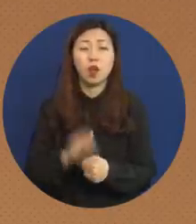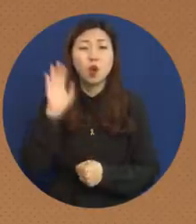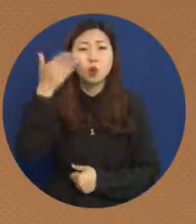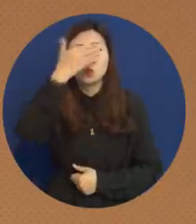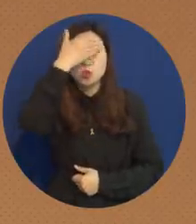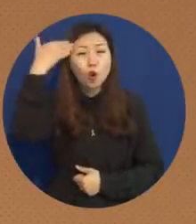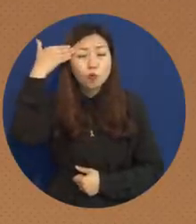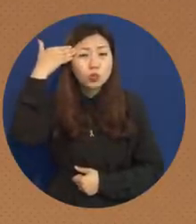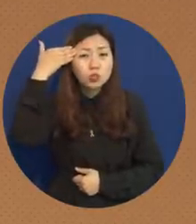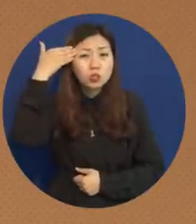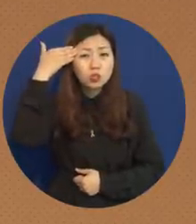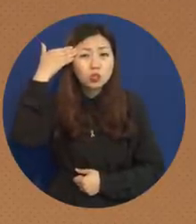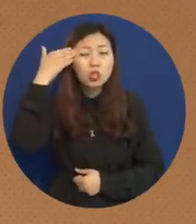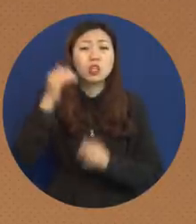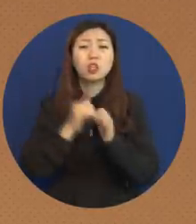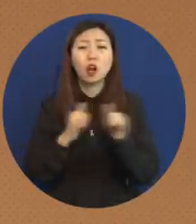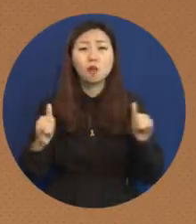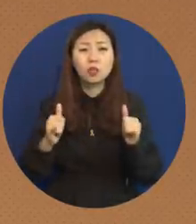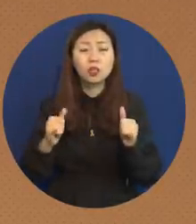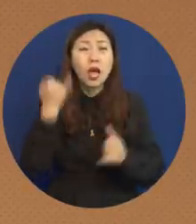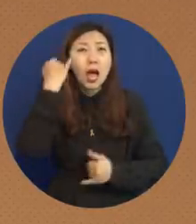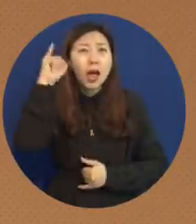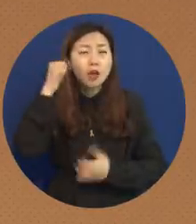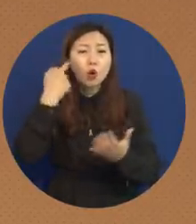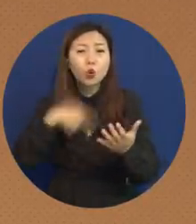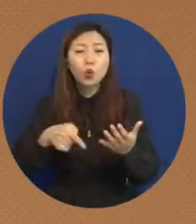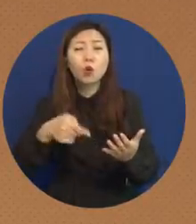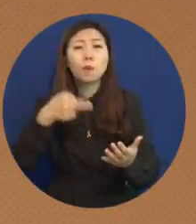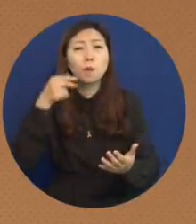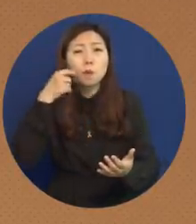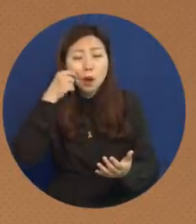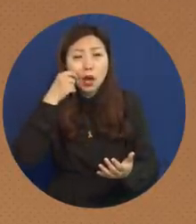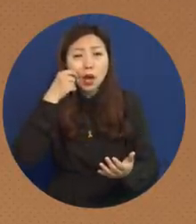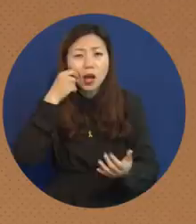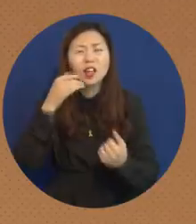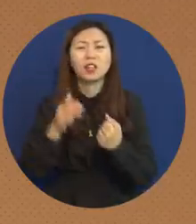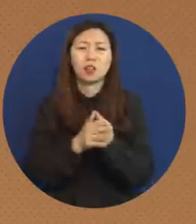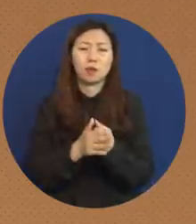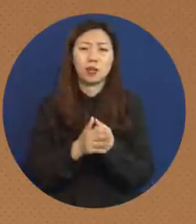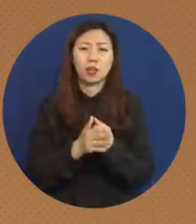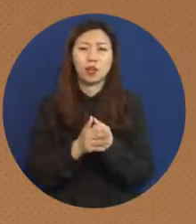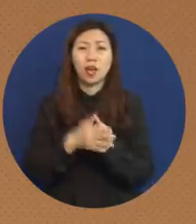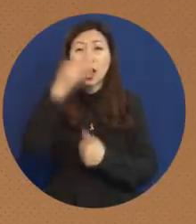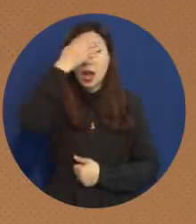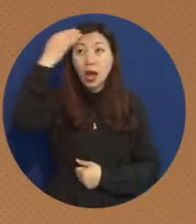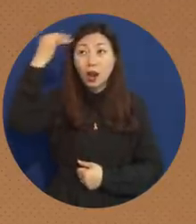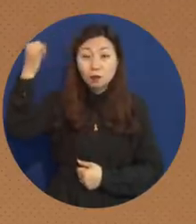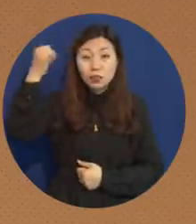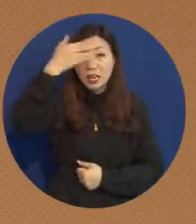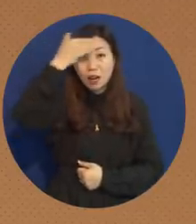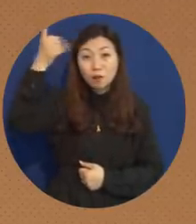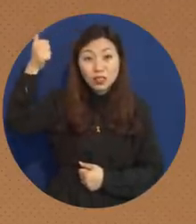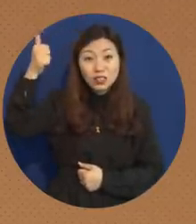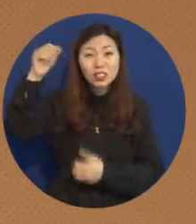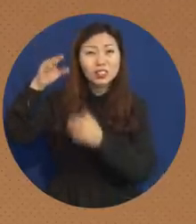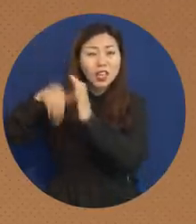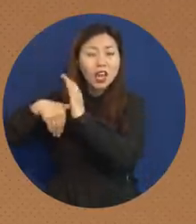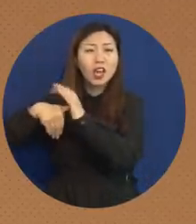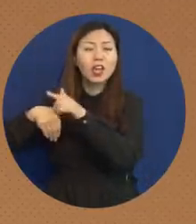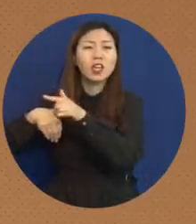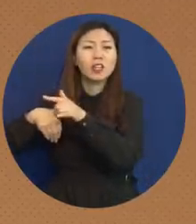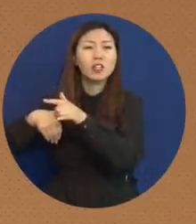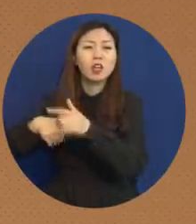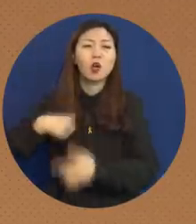창조적인 교육을 못 받았기 때문에 초등학교도 안 나온 부모 세대는, 할아버지 세대는